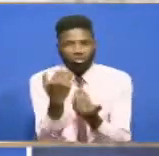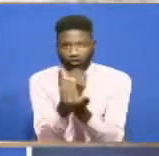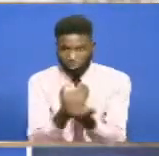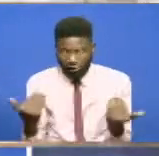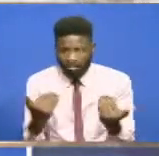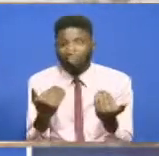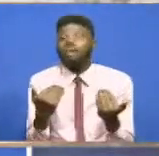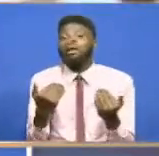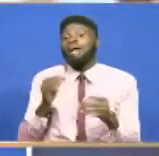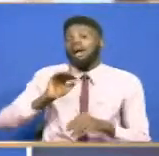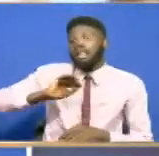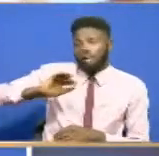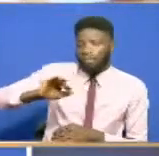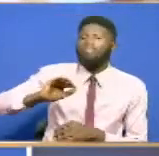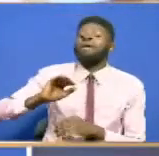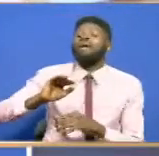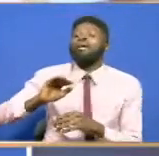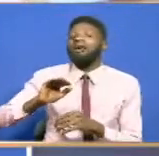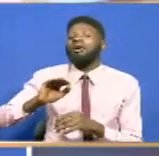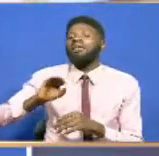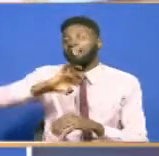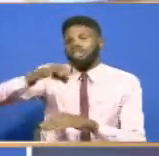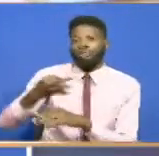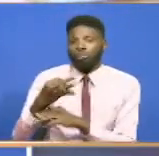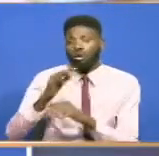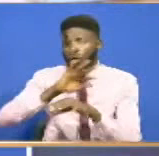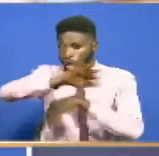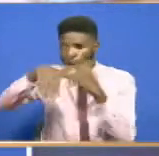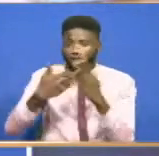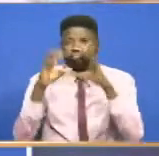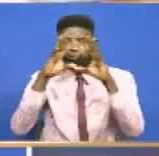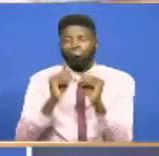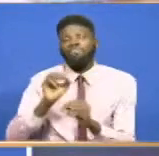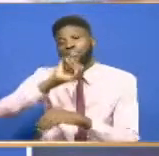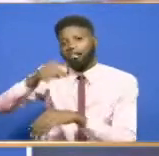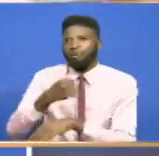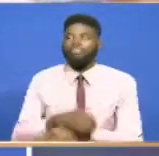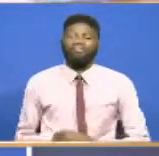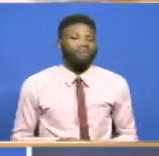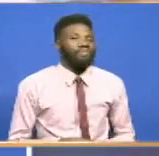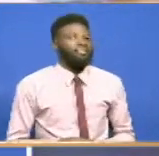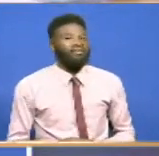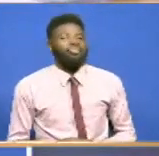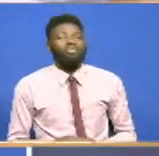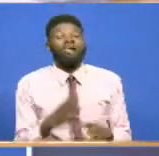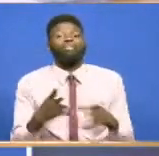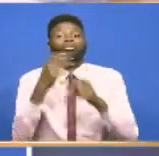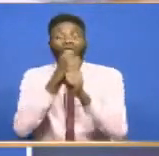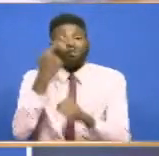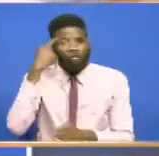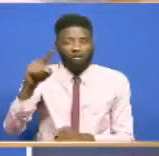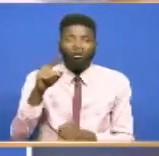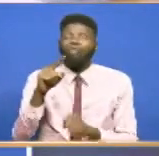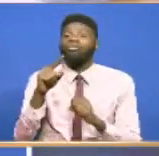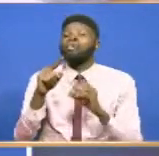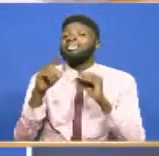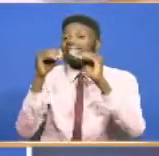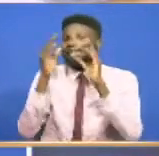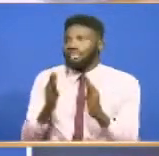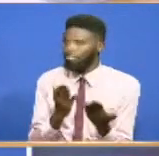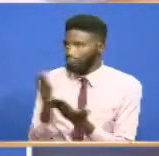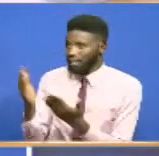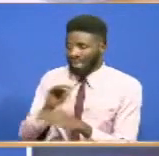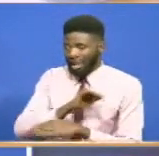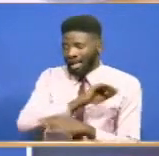zilizotengwa miradi ya shule. Kwingineko, chama cha walimu wa sekondari na vyuo kinaitaka serikali kutoa mafunzo ya usalama